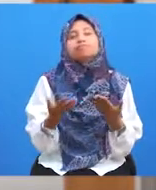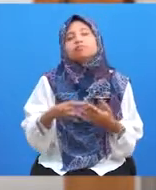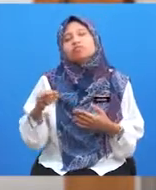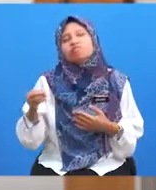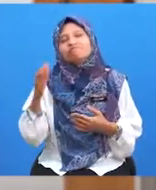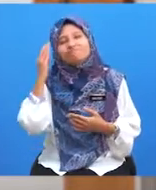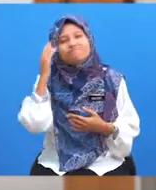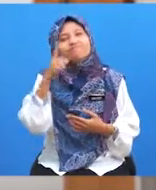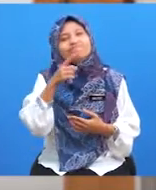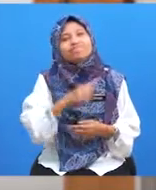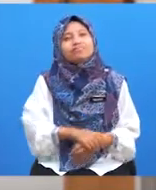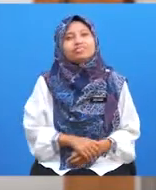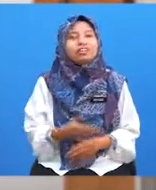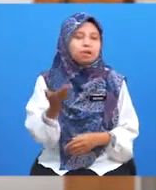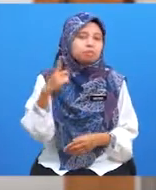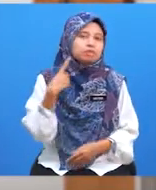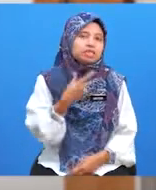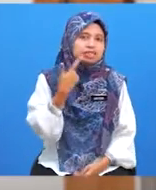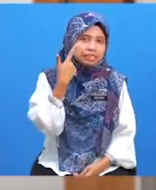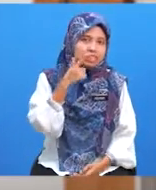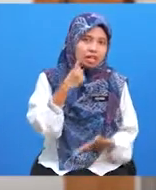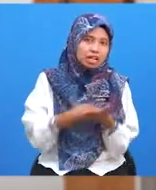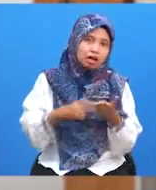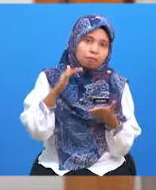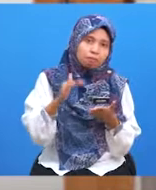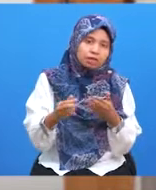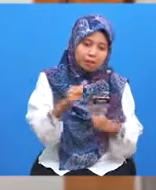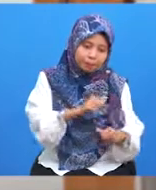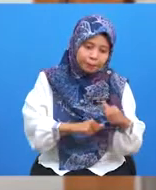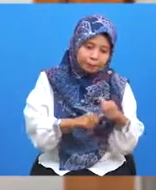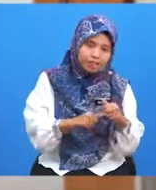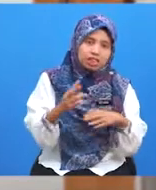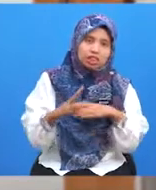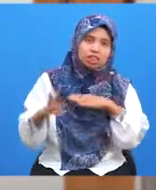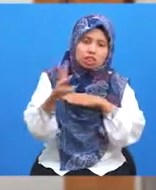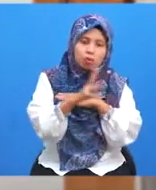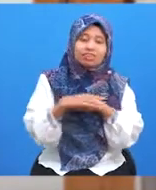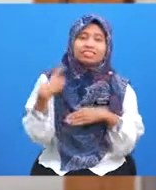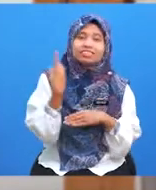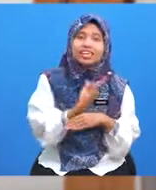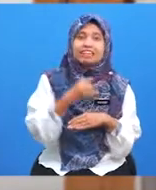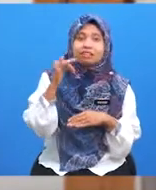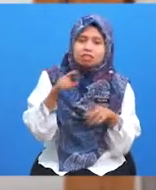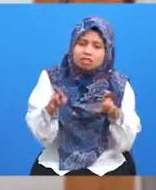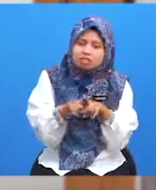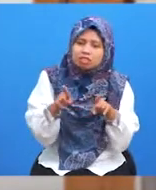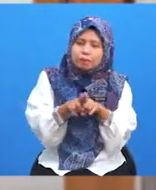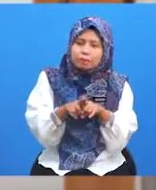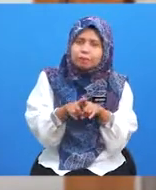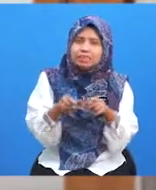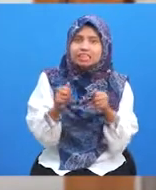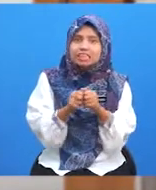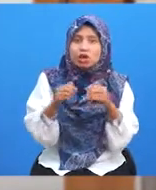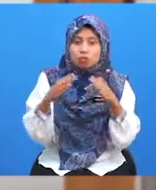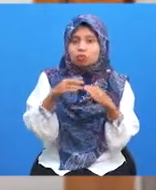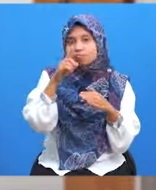mudah dapat jawaban dan Mari kita lihat bersama apakah pernyataan di kawasan kamu sama dengan penjagaan di kawasan